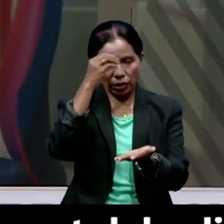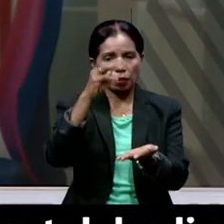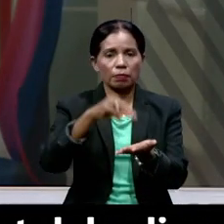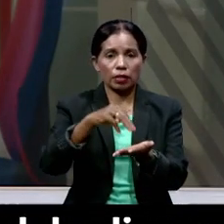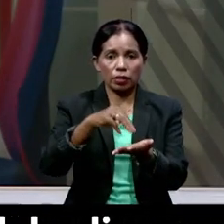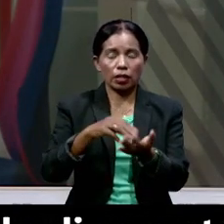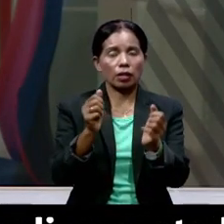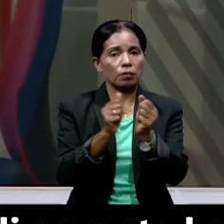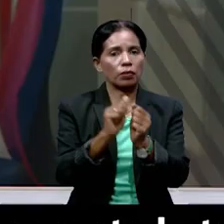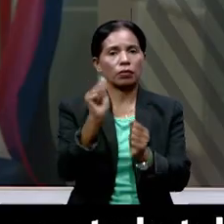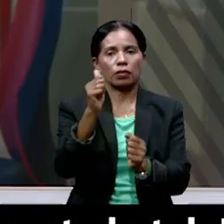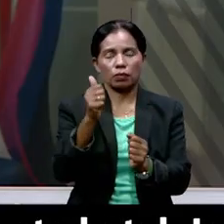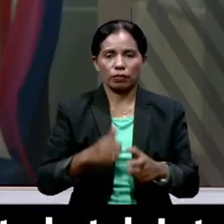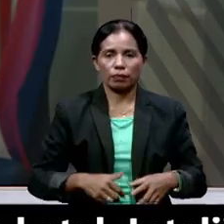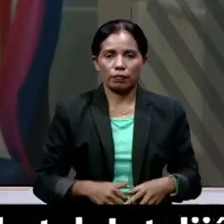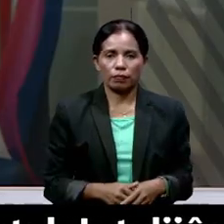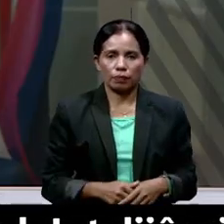sanulo racing.